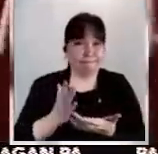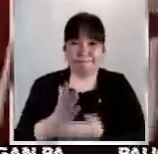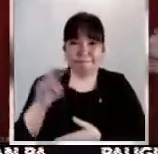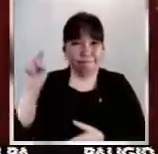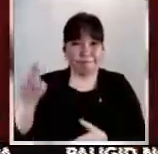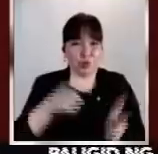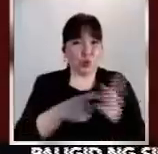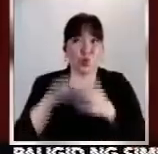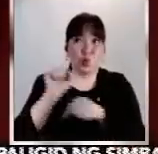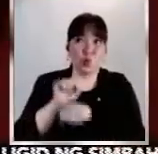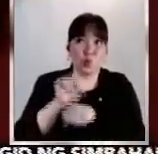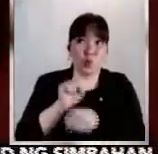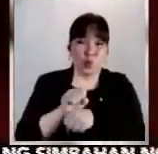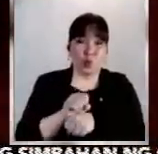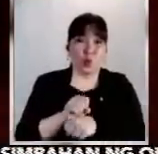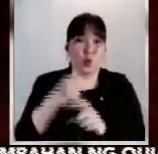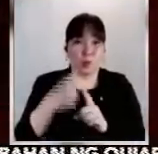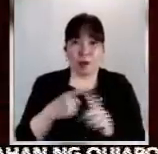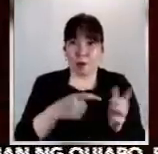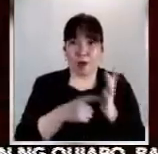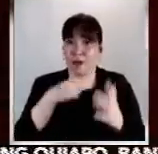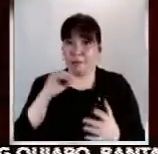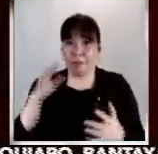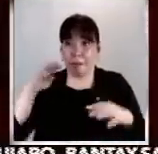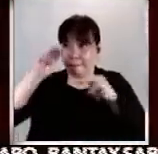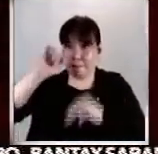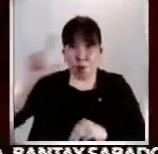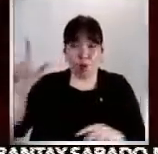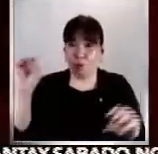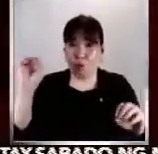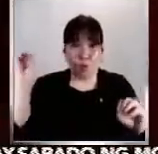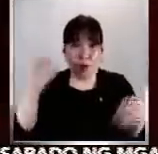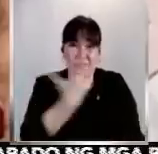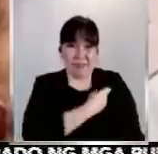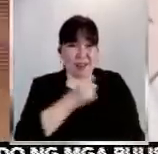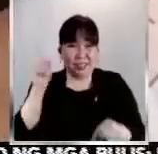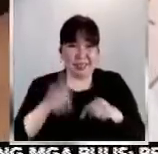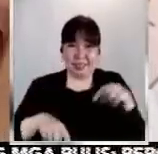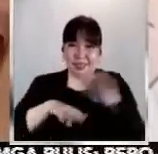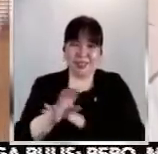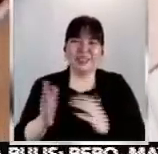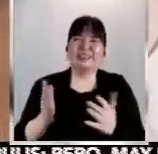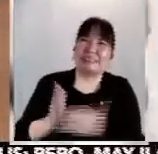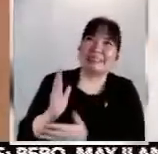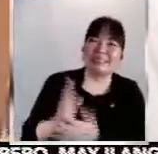pa ang no vax, no entry sa mga mall, pumayag na rin siyang magpabakuna. Buti na lang, ang mga